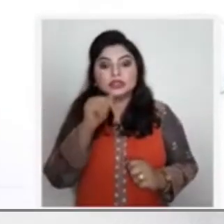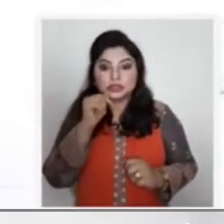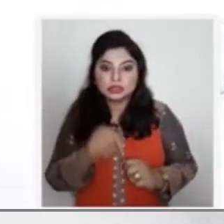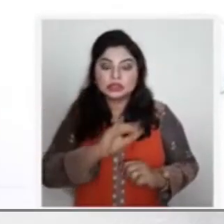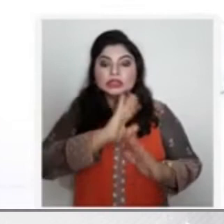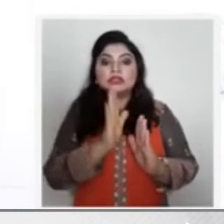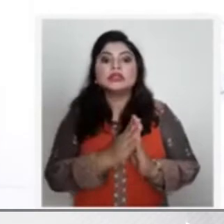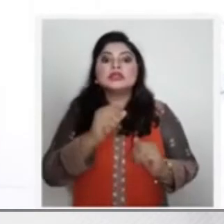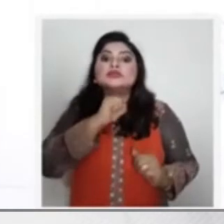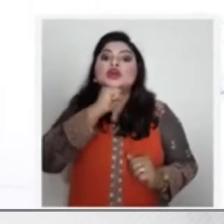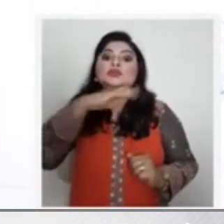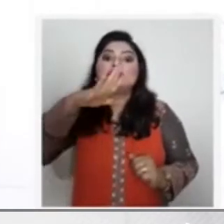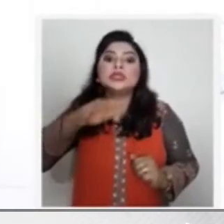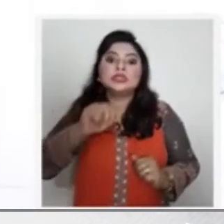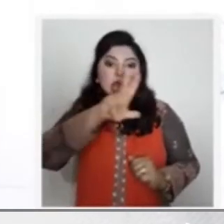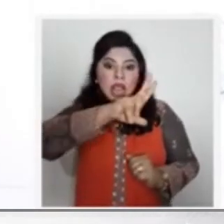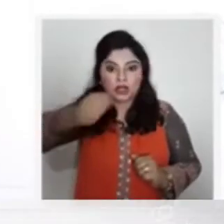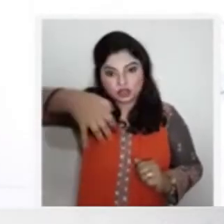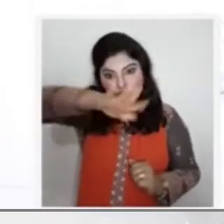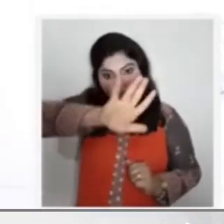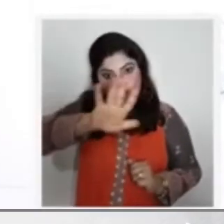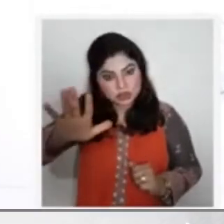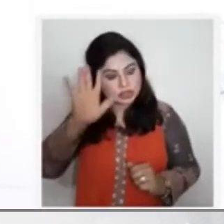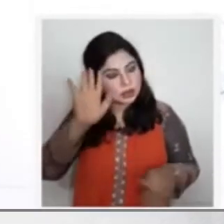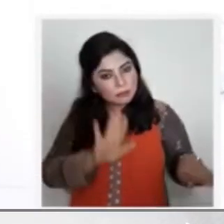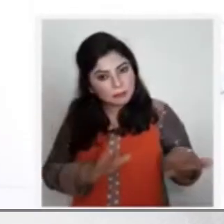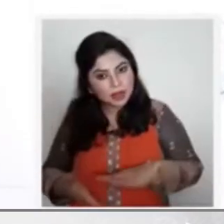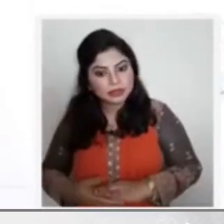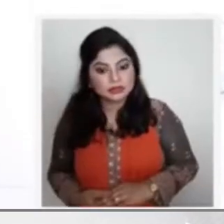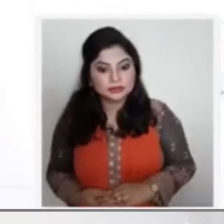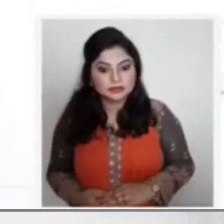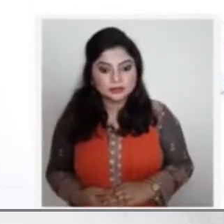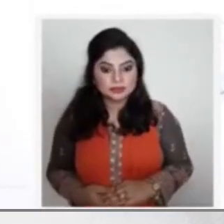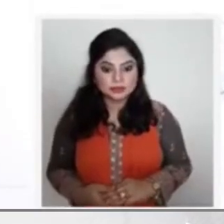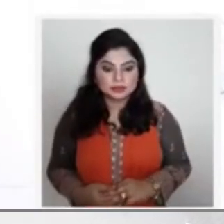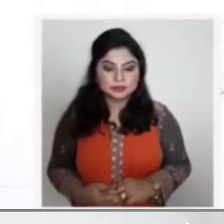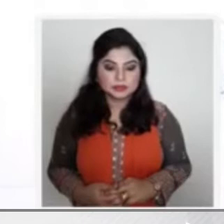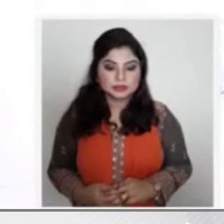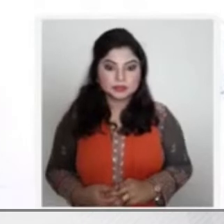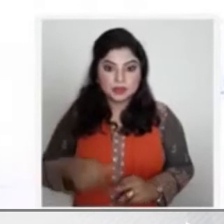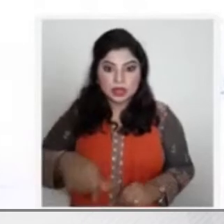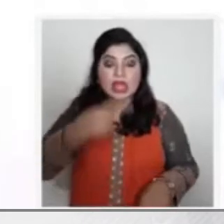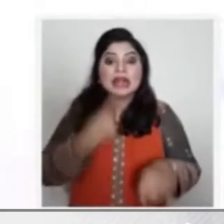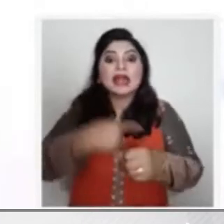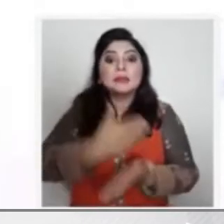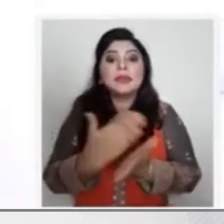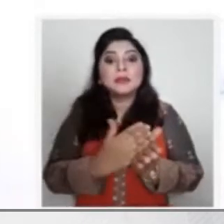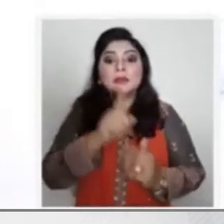বছরের ২৯০ জন, ৫১-৬০ বছরের ৫৭১ জন এবং ৬০-ঊর্ধ্ব বয়সের ৮৫৫